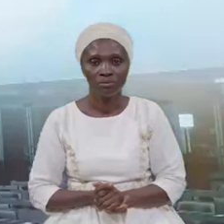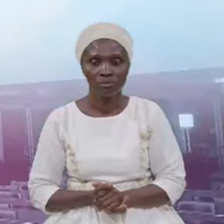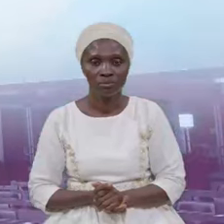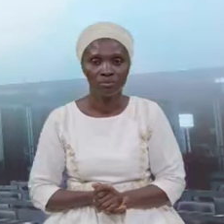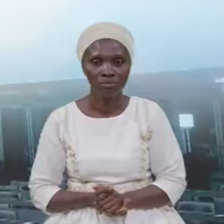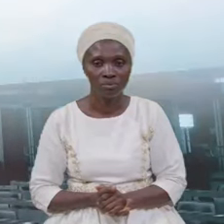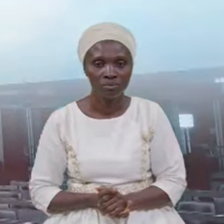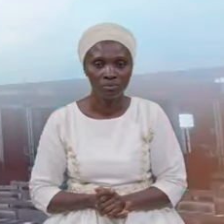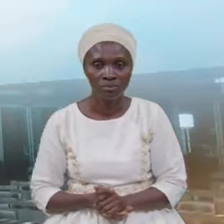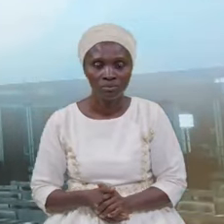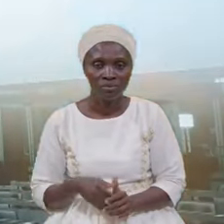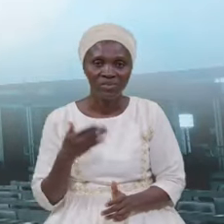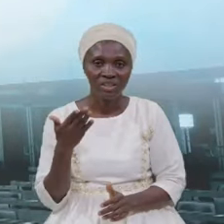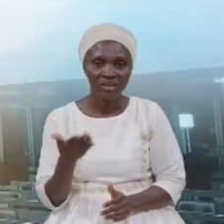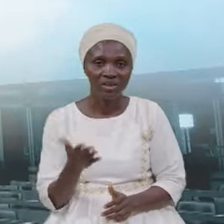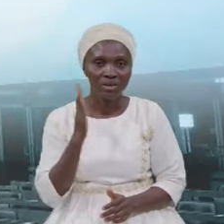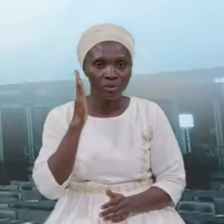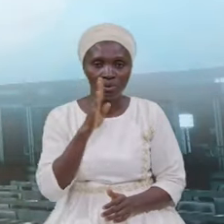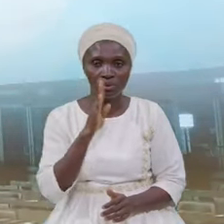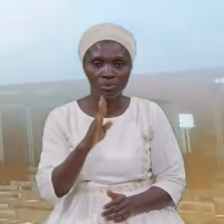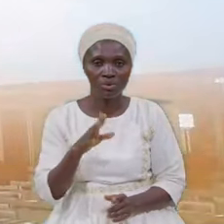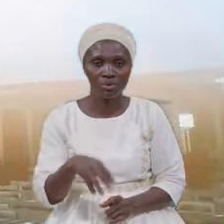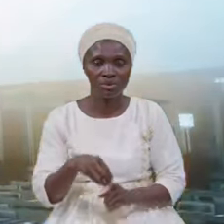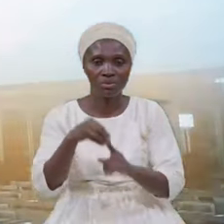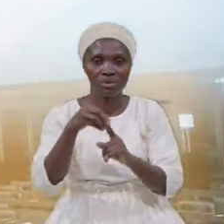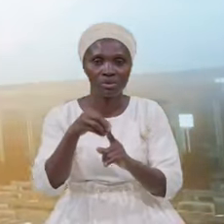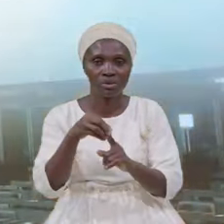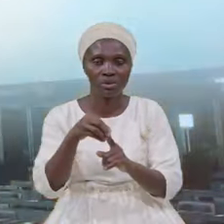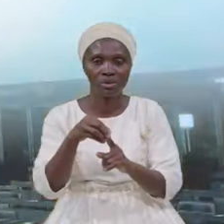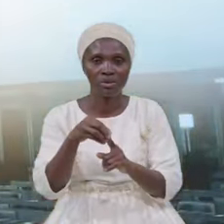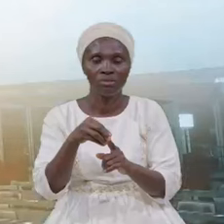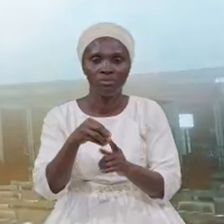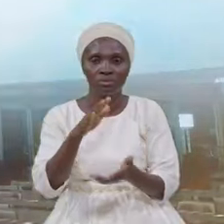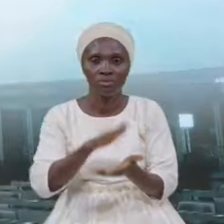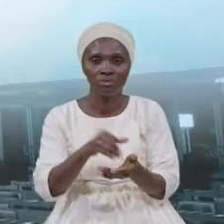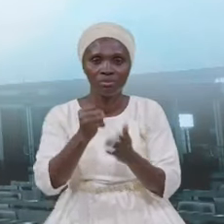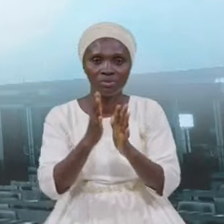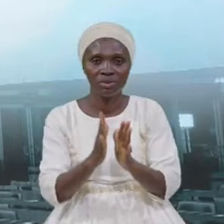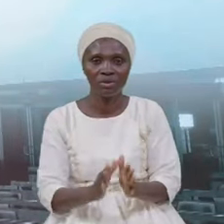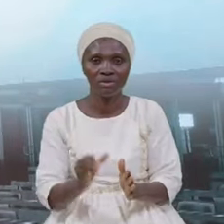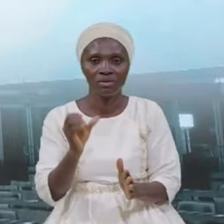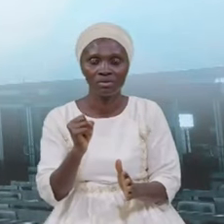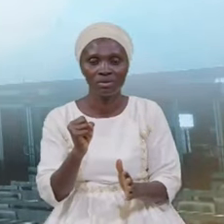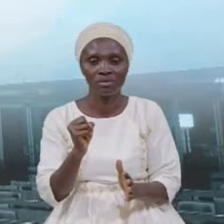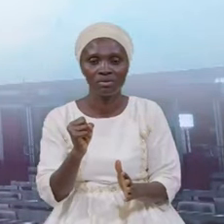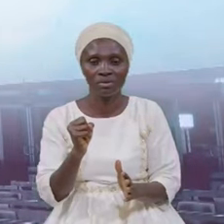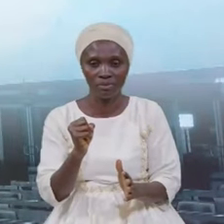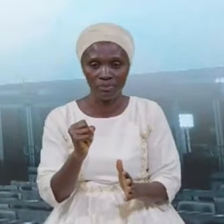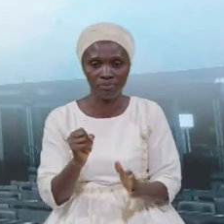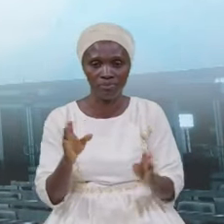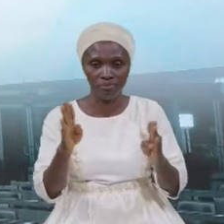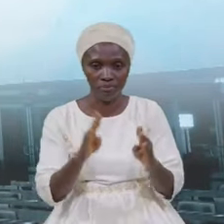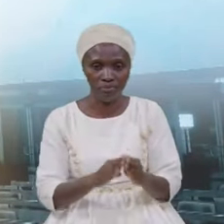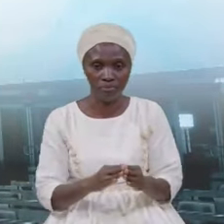Il y aura donc un banquet spécial pour tous ceux-là qui ont donné leur vie au Seigneur au cours de ce programme. Et ce serait donc